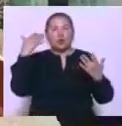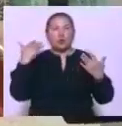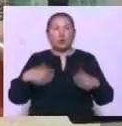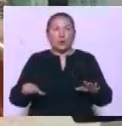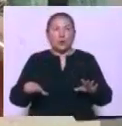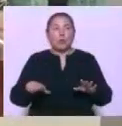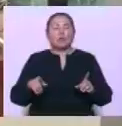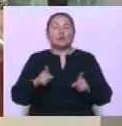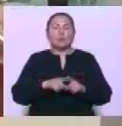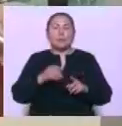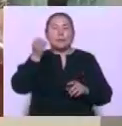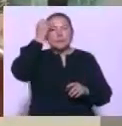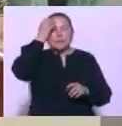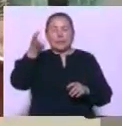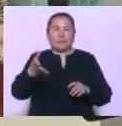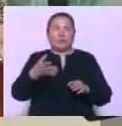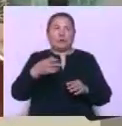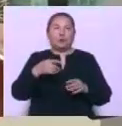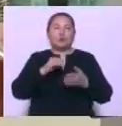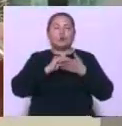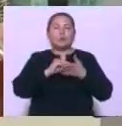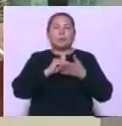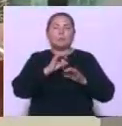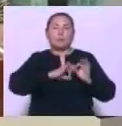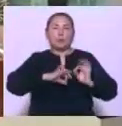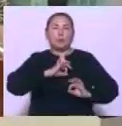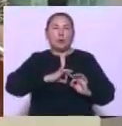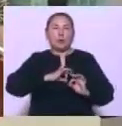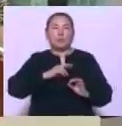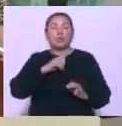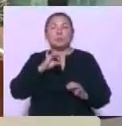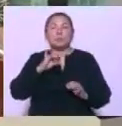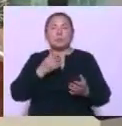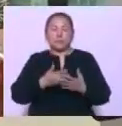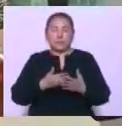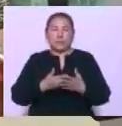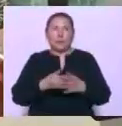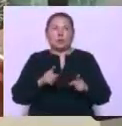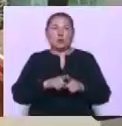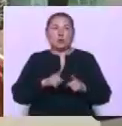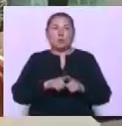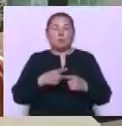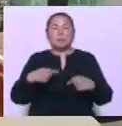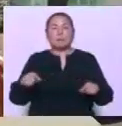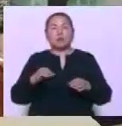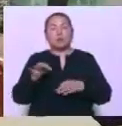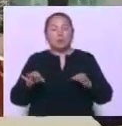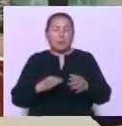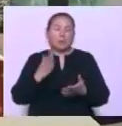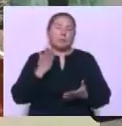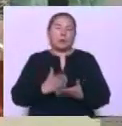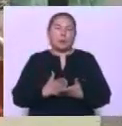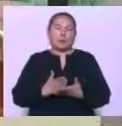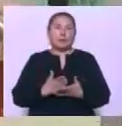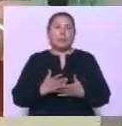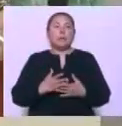қатар жасанды интеллектті журналистикада қалай пайдалануға болады. ChatGPT-ден бастап, Gemini-ңіз бар, басқа жобалар бар,